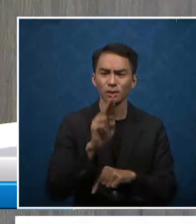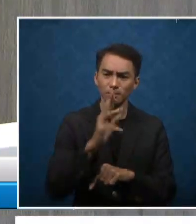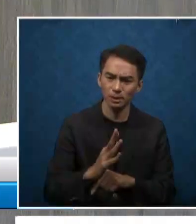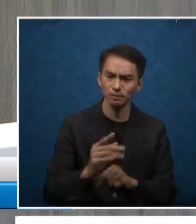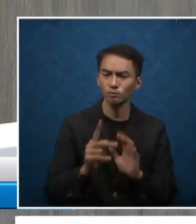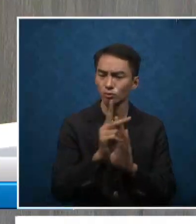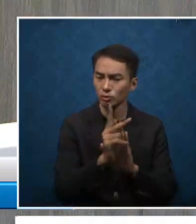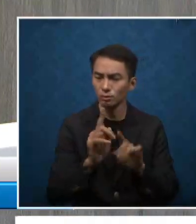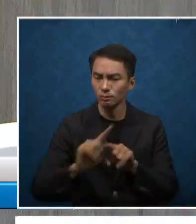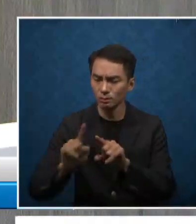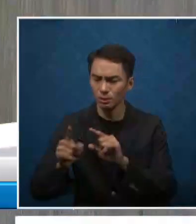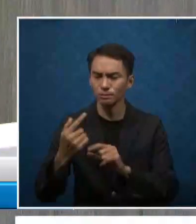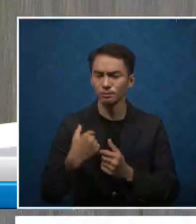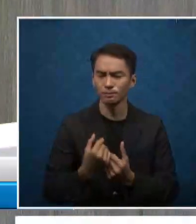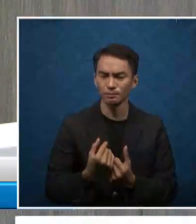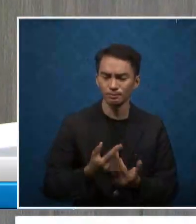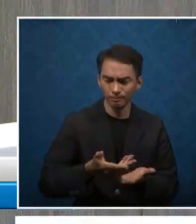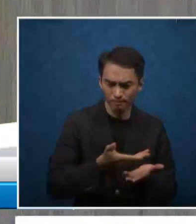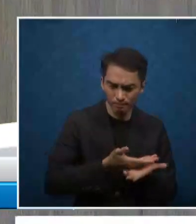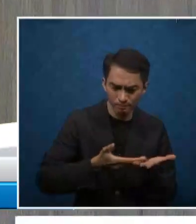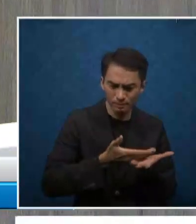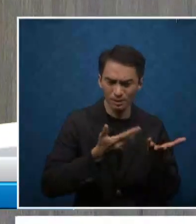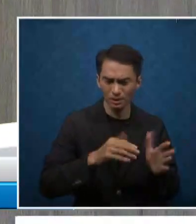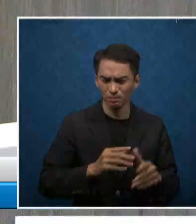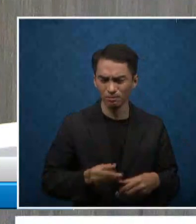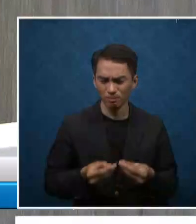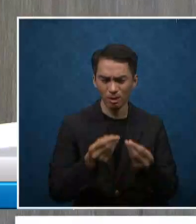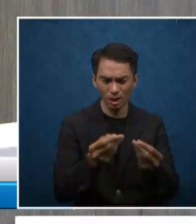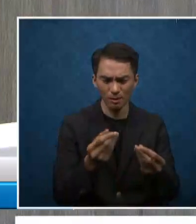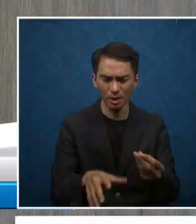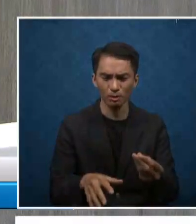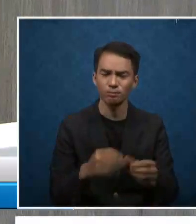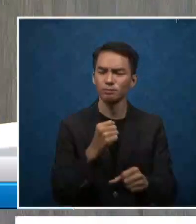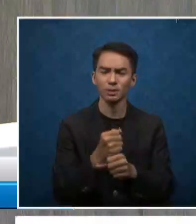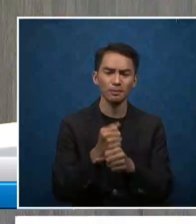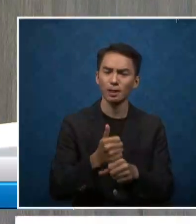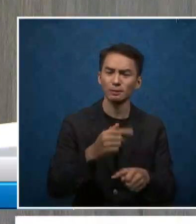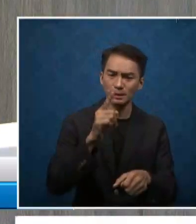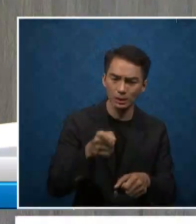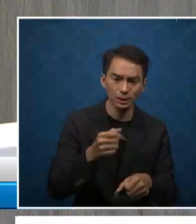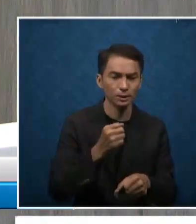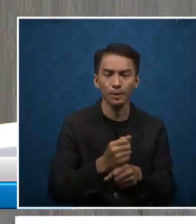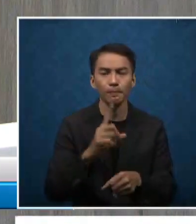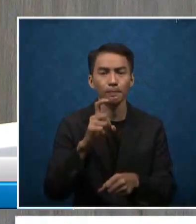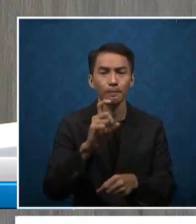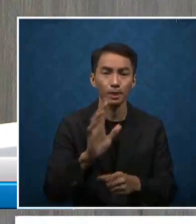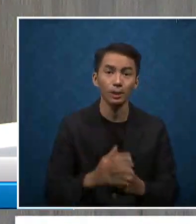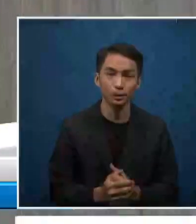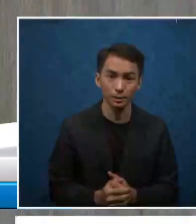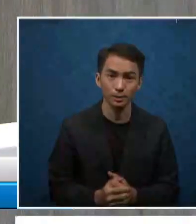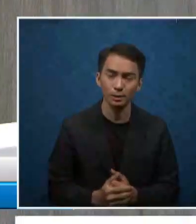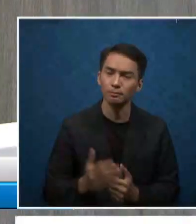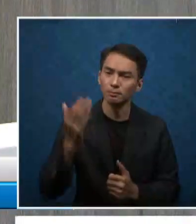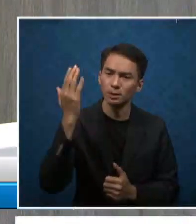ที่ท่านอาจจะวินใหใช้สแล้วมทำให้เขากัตกดิกไมได้หลายปที่มปัญหาเรื่องของ REBI ท่านจไดไครับ